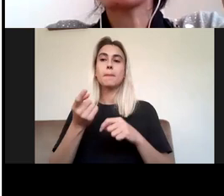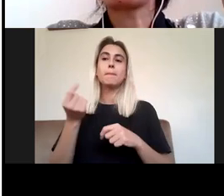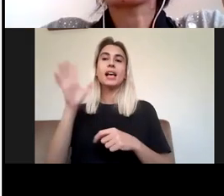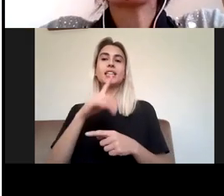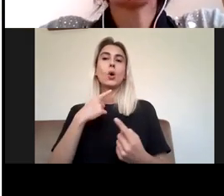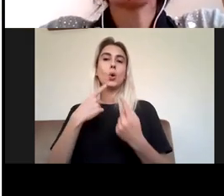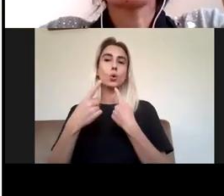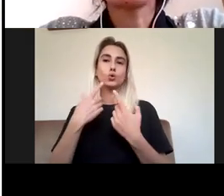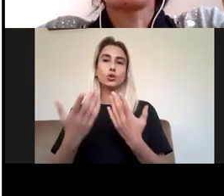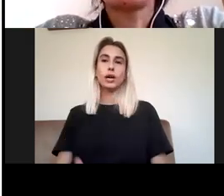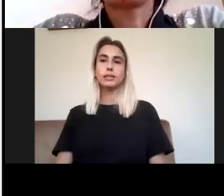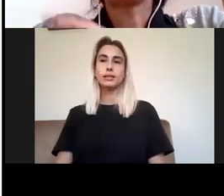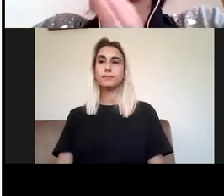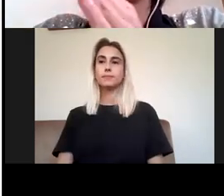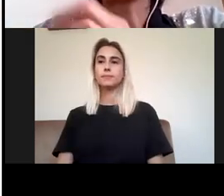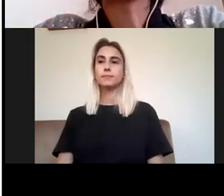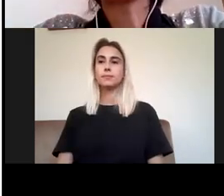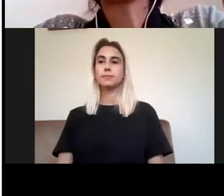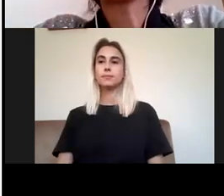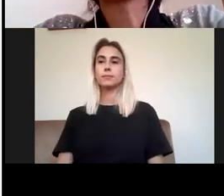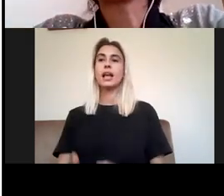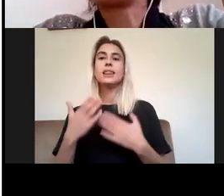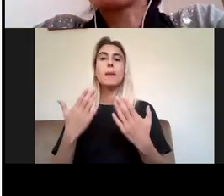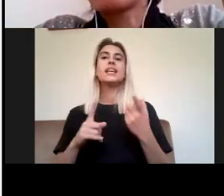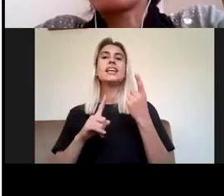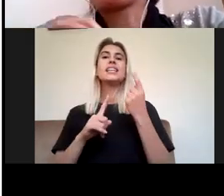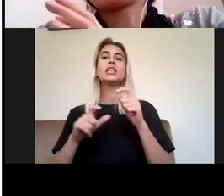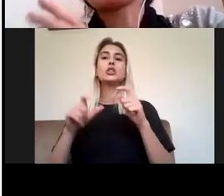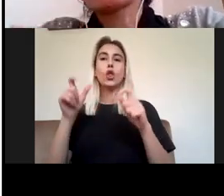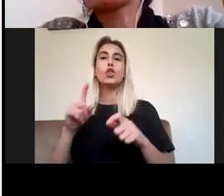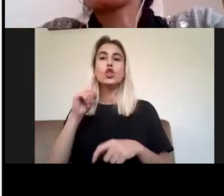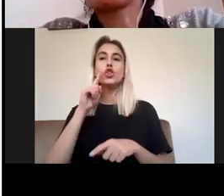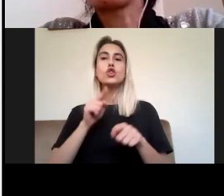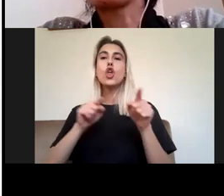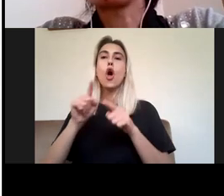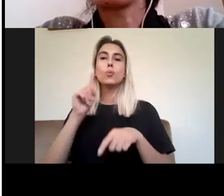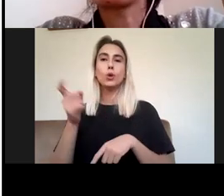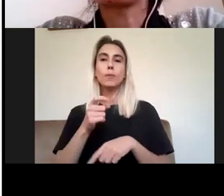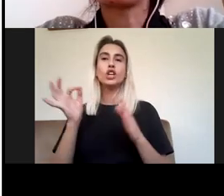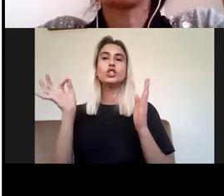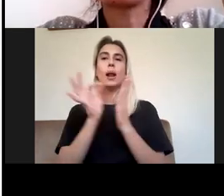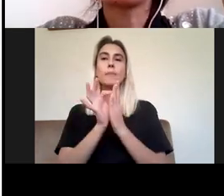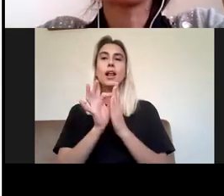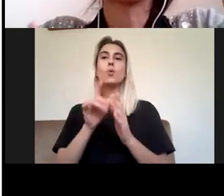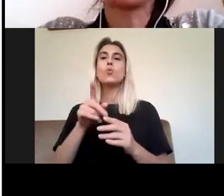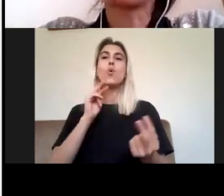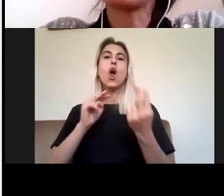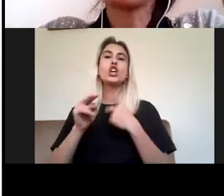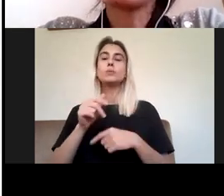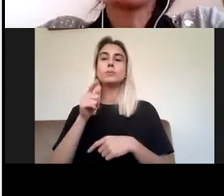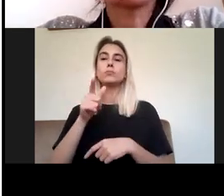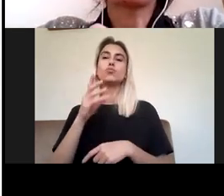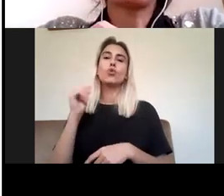konuşacağız. Tabii istasyonlara göre yön bulma mesela. Burada işaretlemeler bizim ulaşım kanalları içerisinde çok